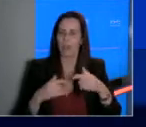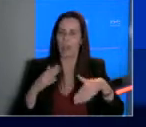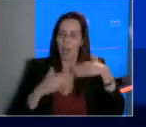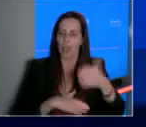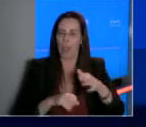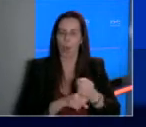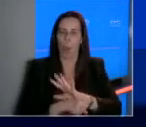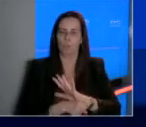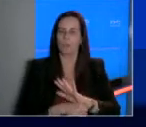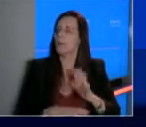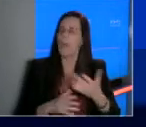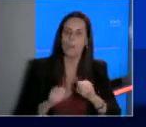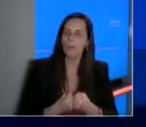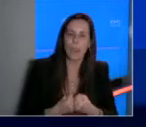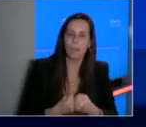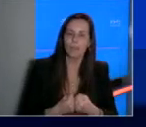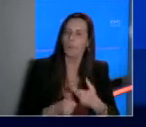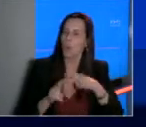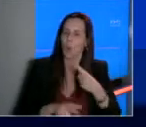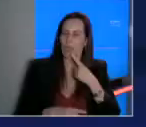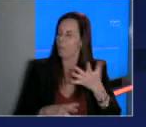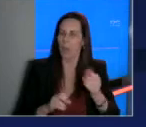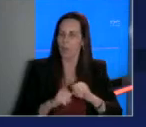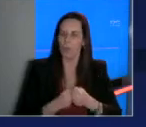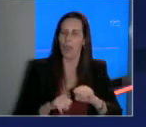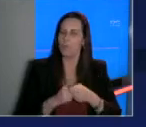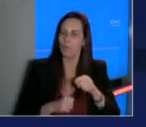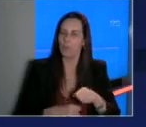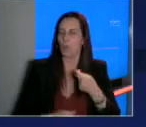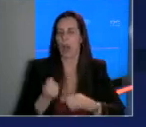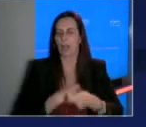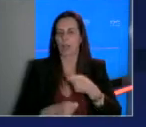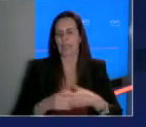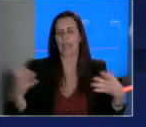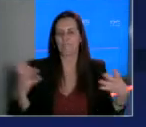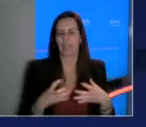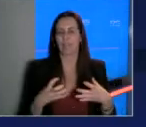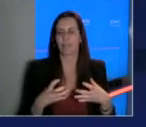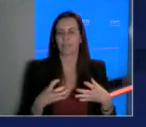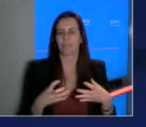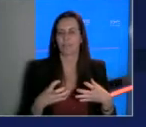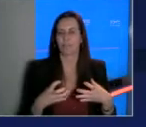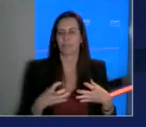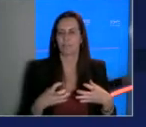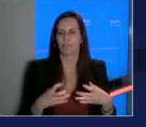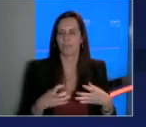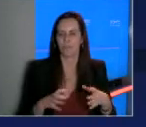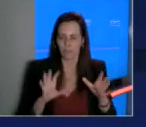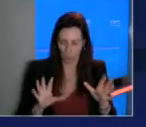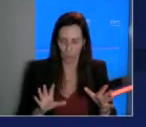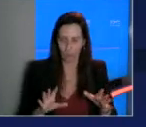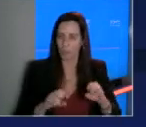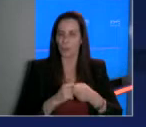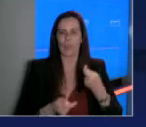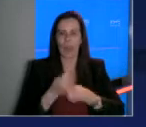שאחרי הקורונה. אבל מה המשבר? אני יכול להגיד לך מה המשבר. המשבר הוא כלכלי, חברתי. אמרנו ביחד. אוקיי.